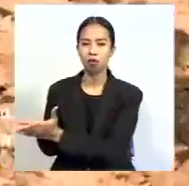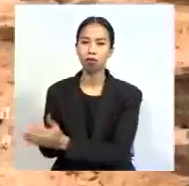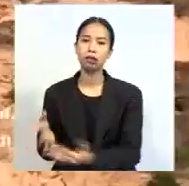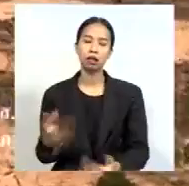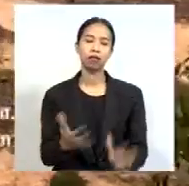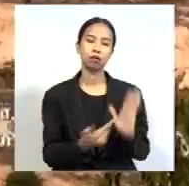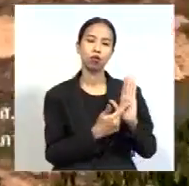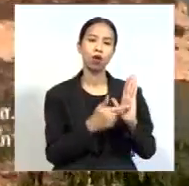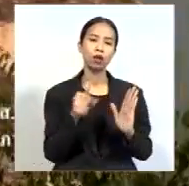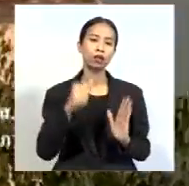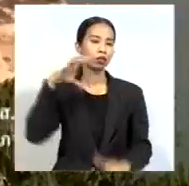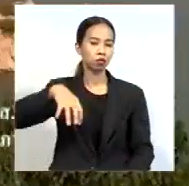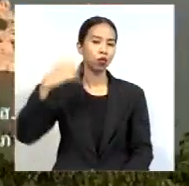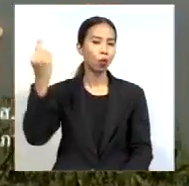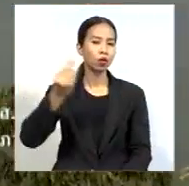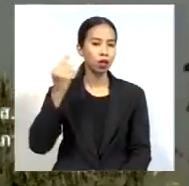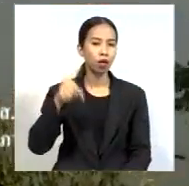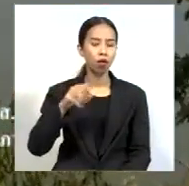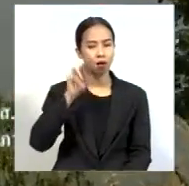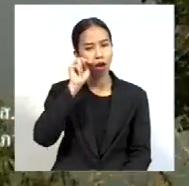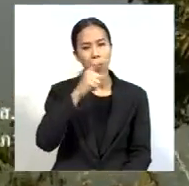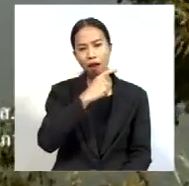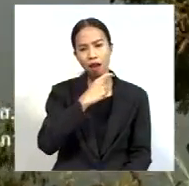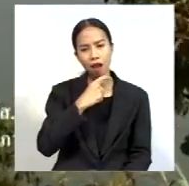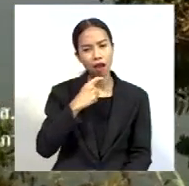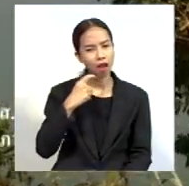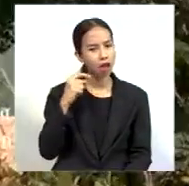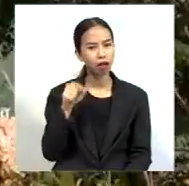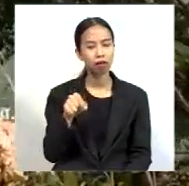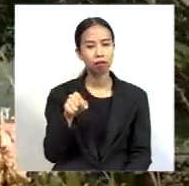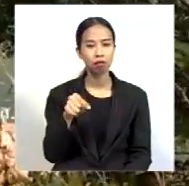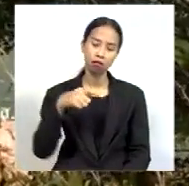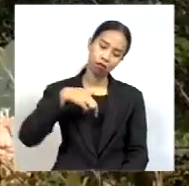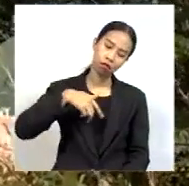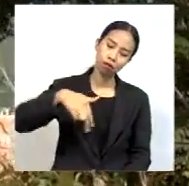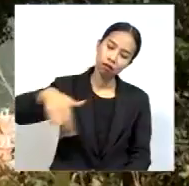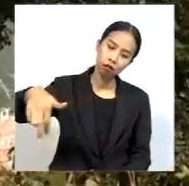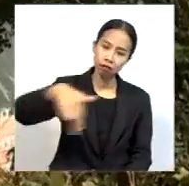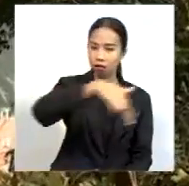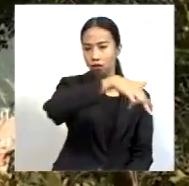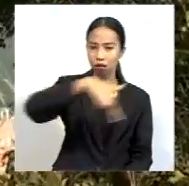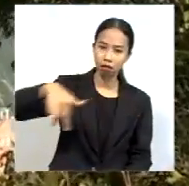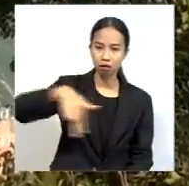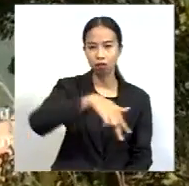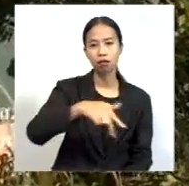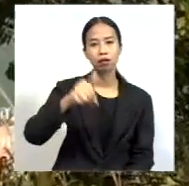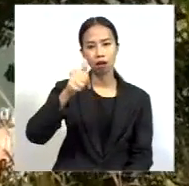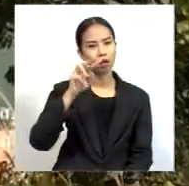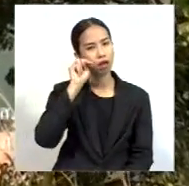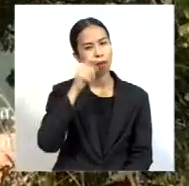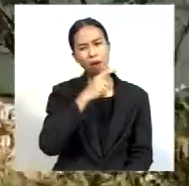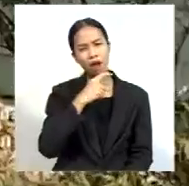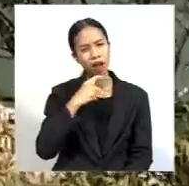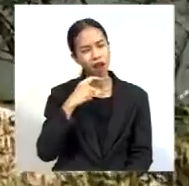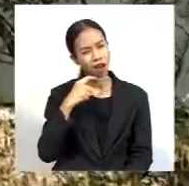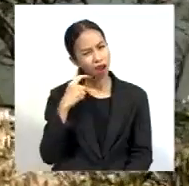ไคร้นะคะก็จะเห็นได้ว่าน้ำเนี่ยมันแห้งมากจนสามารถที่จะเดินไปเดินมาข้ามฝั่งกันไปได้นะคะแห้งจ